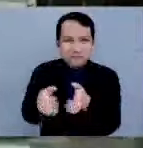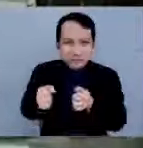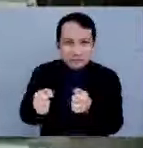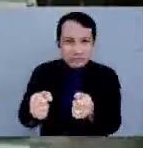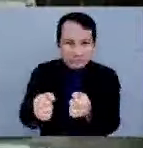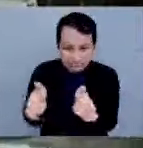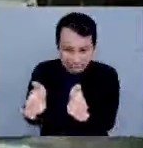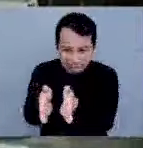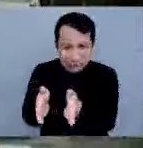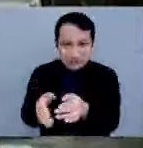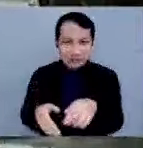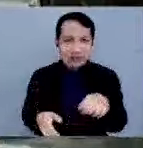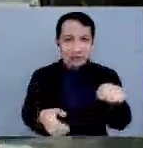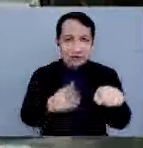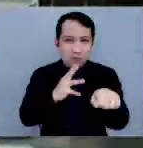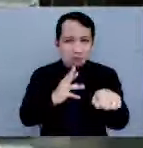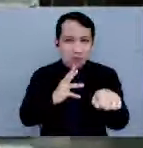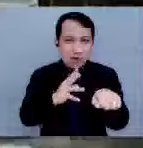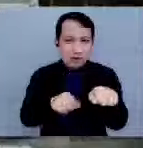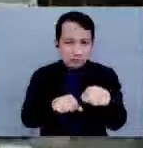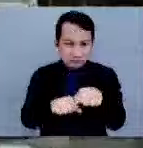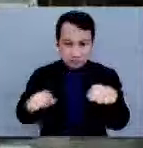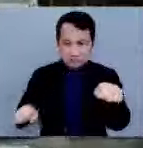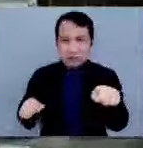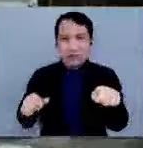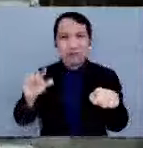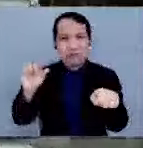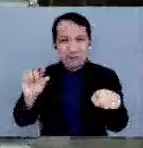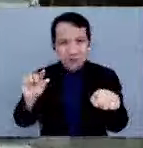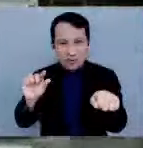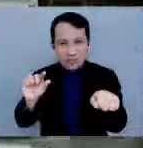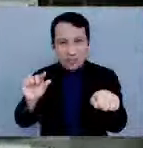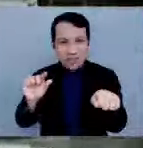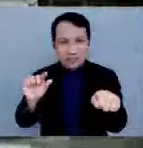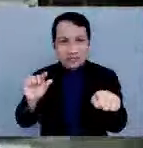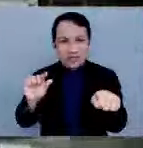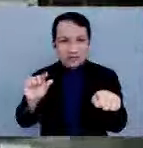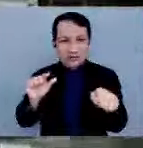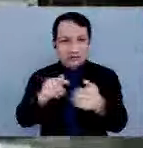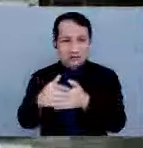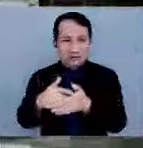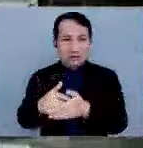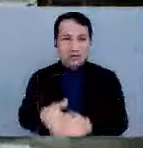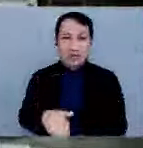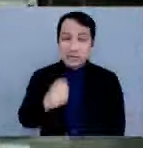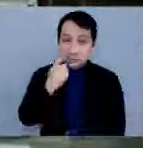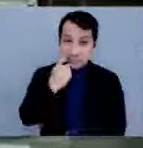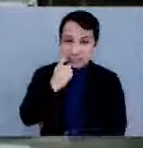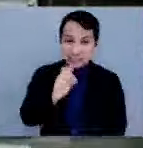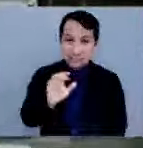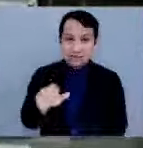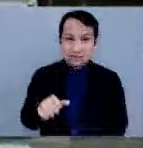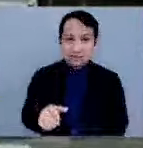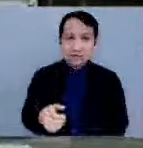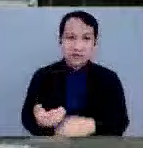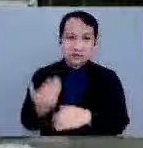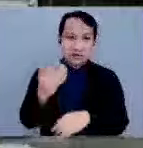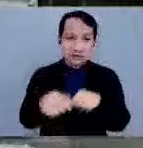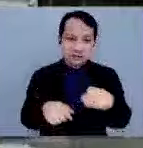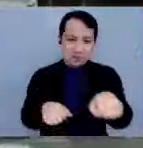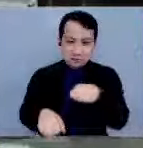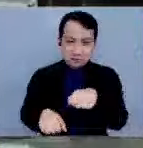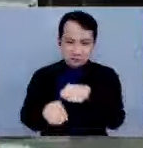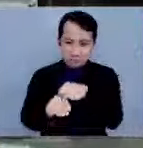yung mga hydrant po natin. Kaya kanina po okay yung pag-apulan natin, pero nung